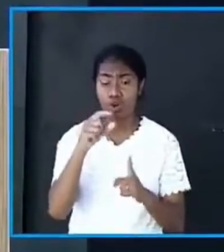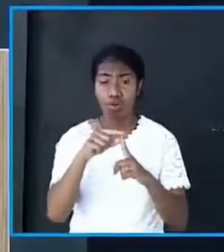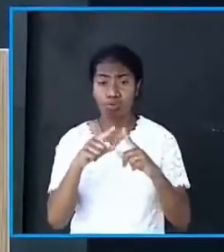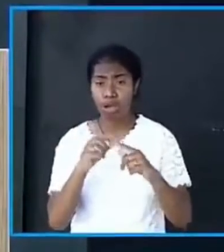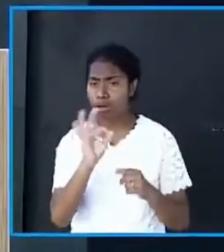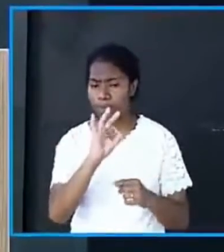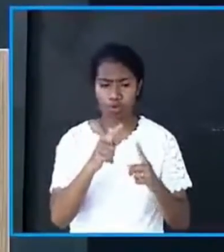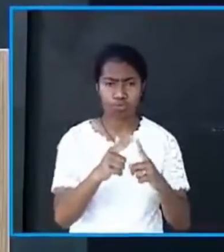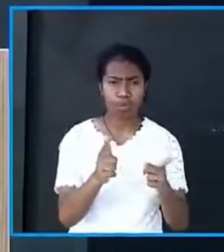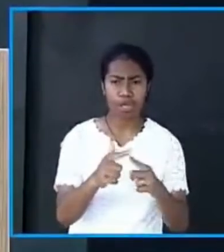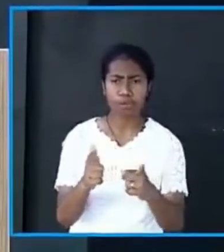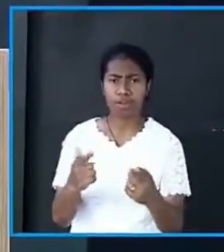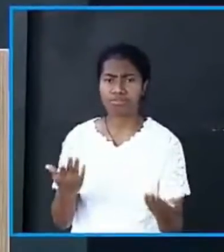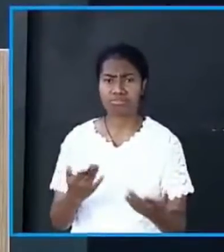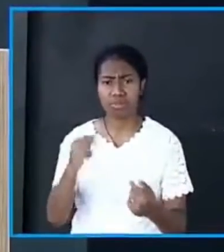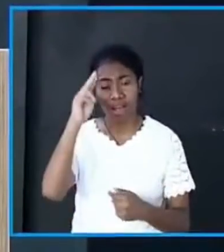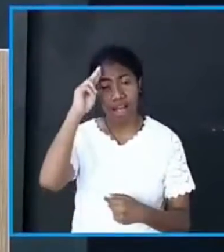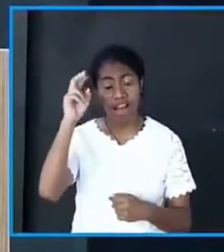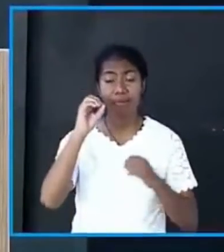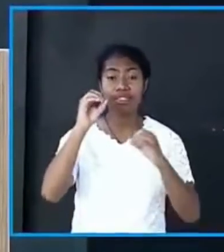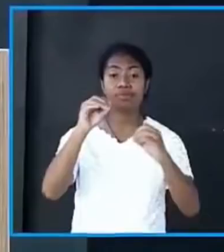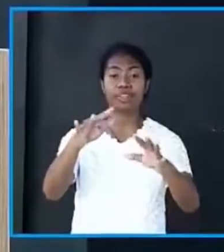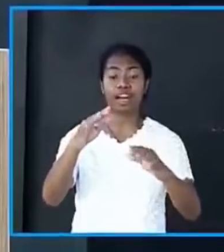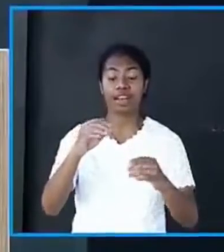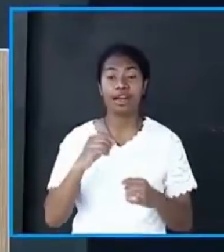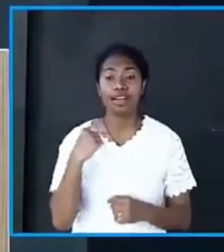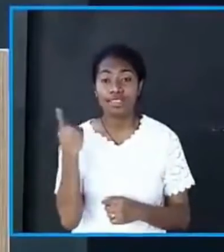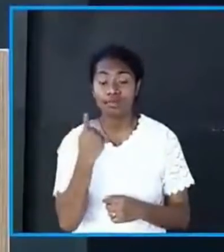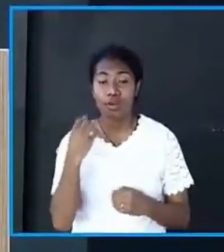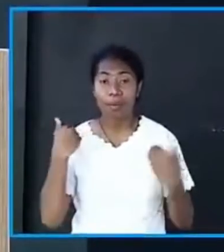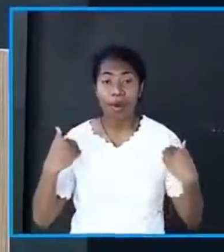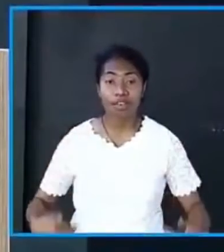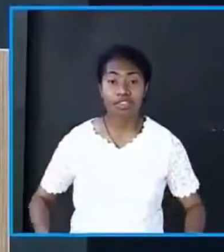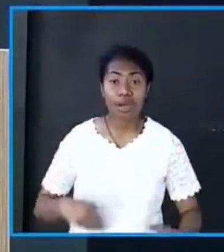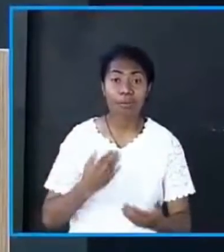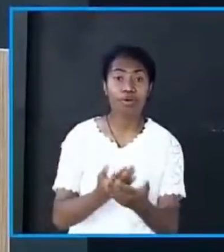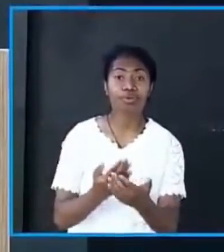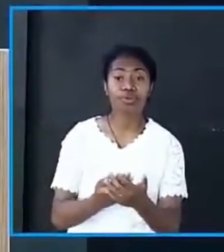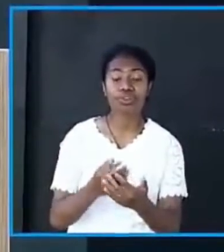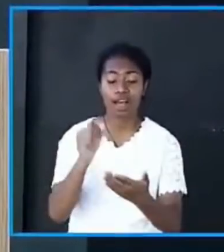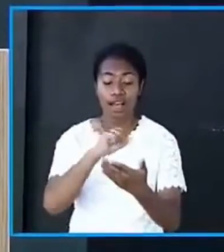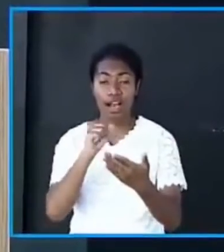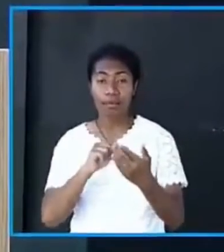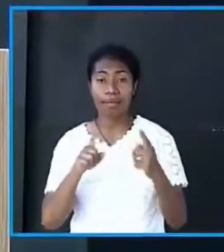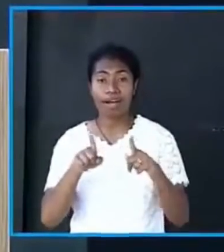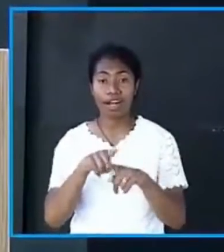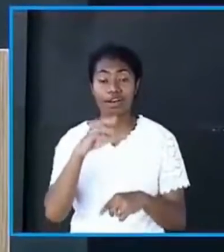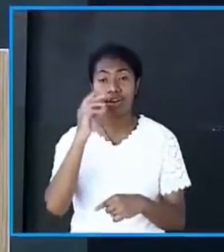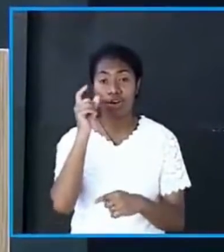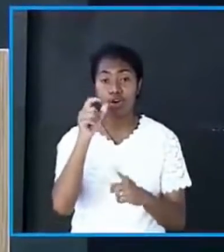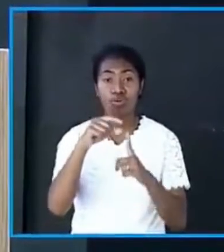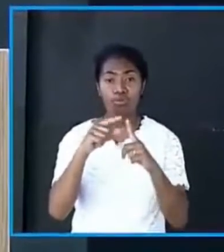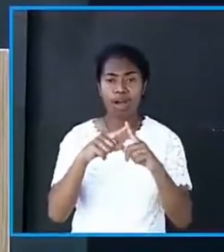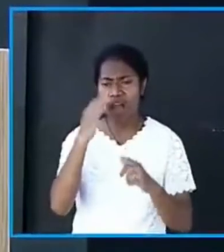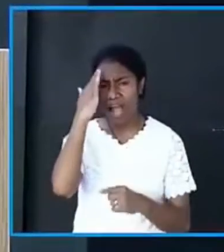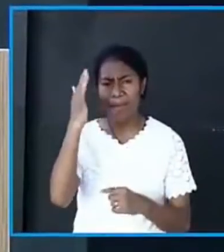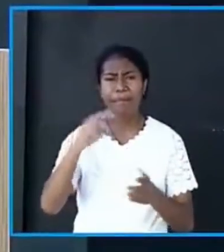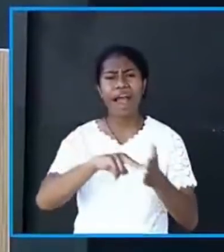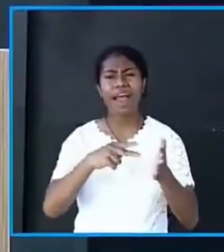menciptakan manusia menurut gambar dan rupa menurut gambar rupanya Apa maksudnya